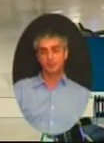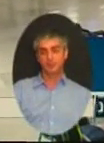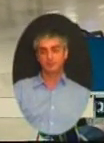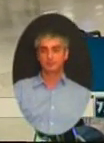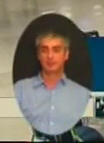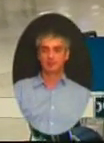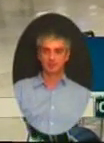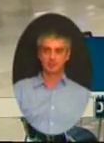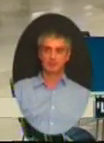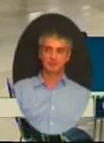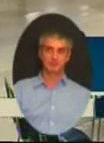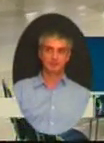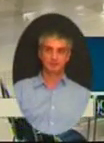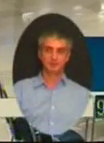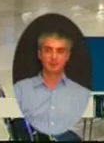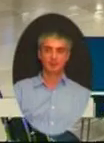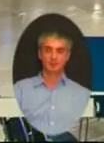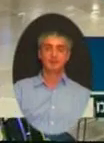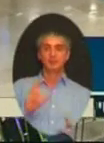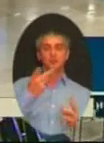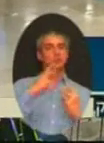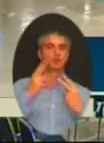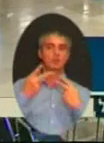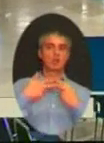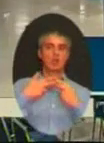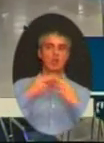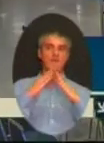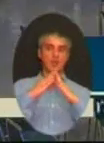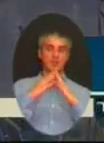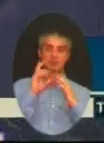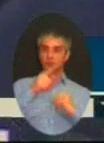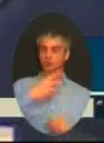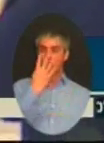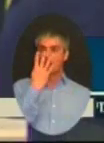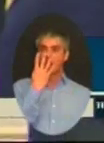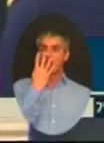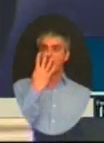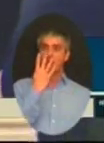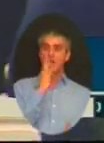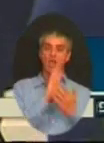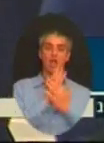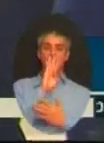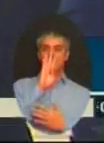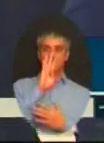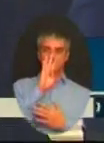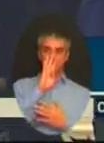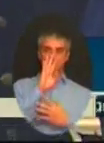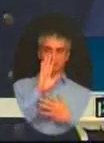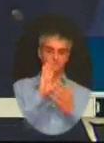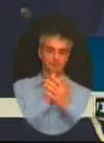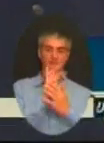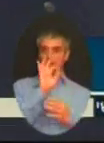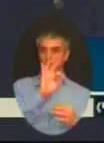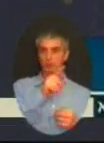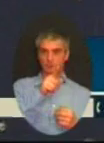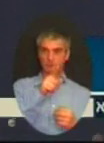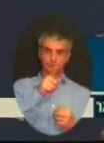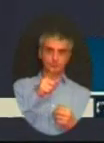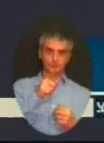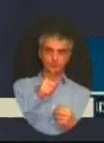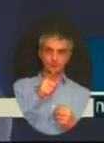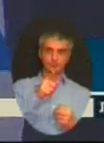שני ח"כים, יש שאלה יותר קרוב לבית. יש לכם 14 עמיתים שלכם,